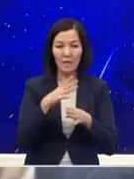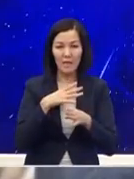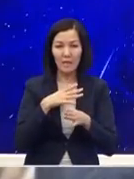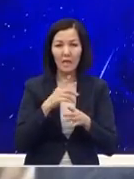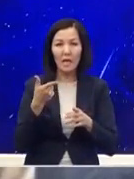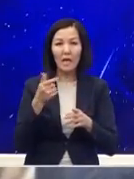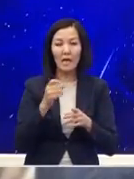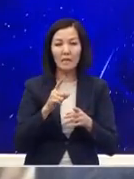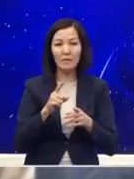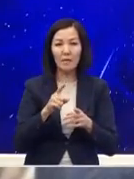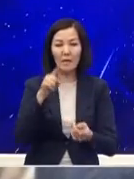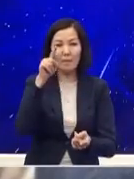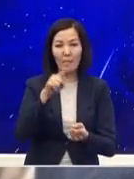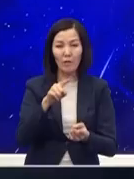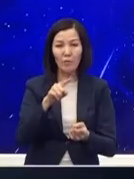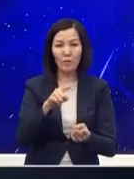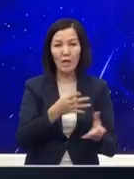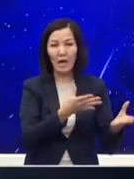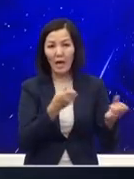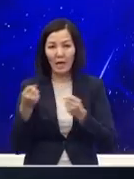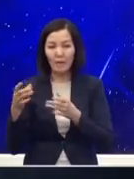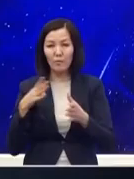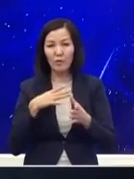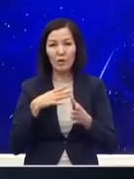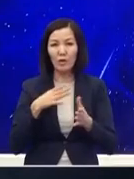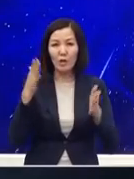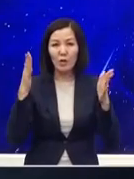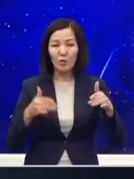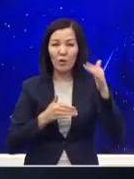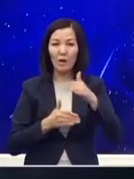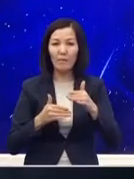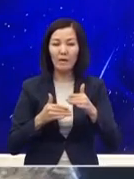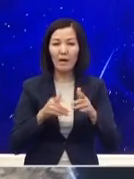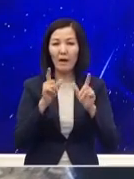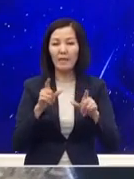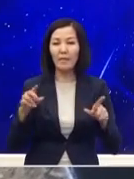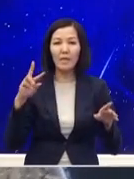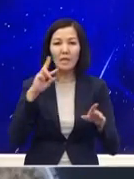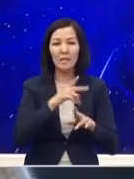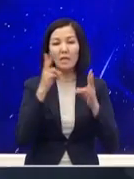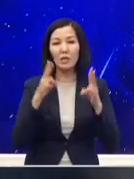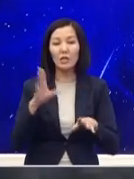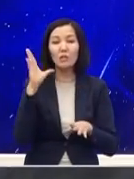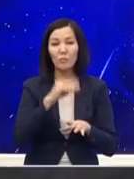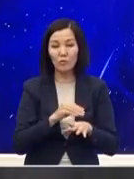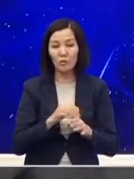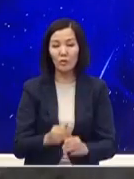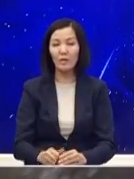Газ баллонун үйдөн чыгарып үлгүрүптү. Айтпегенде үй кабыргаларын талкандап адамдарга зыянын тийгизер эди дейди